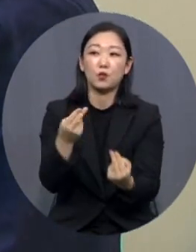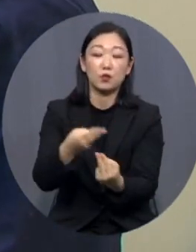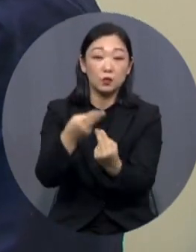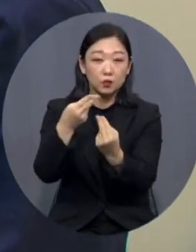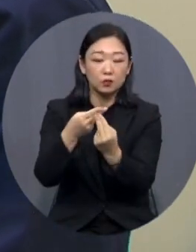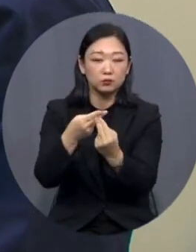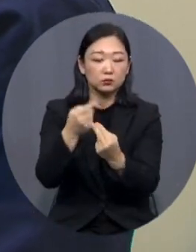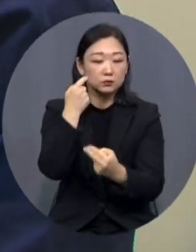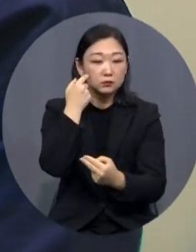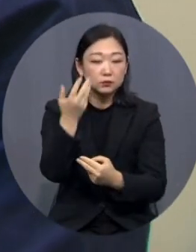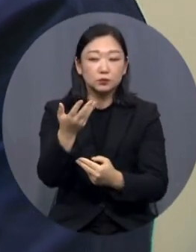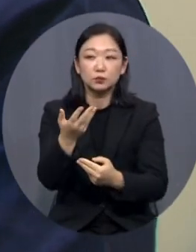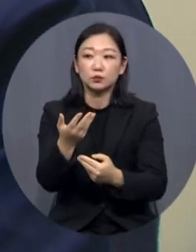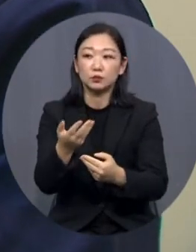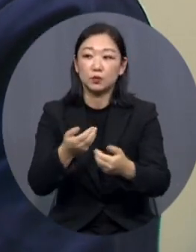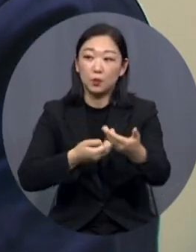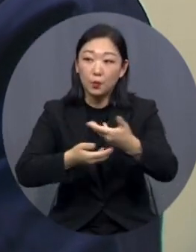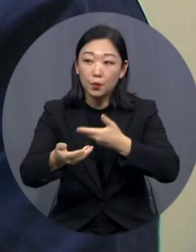있습니다